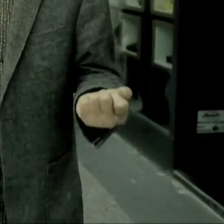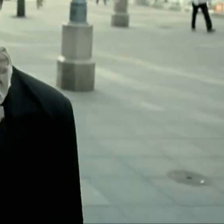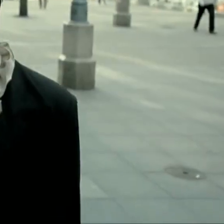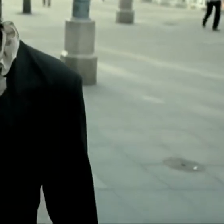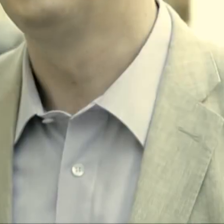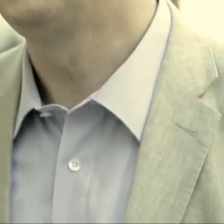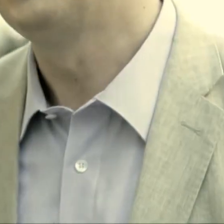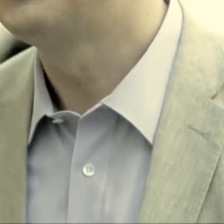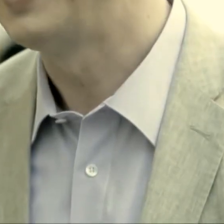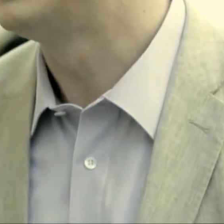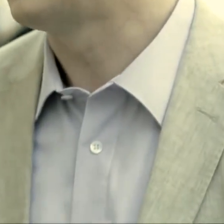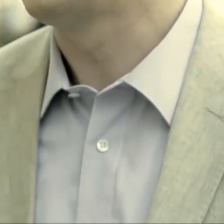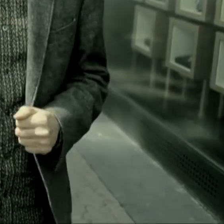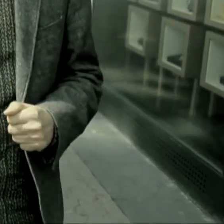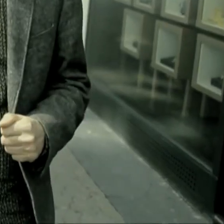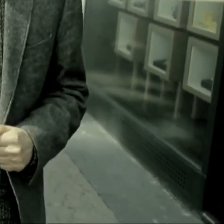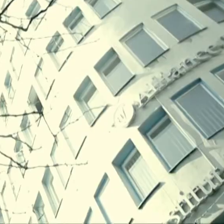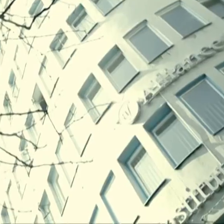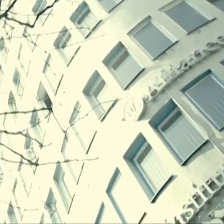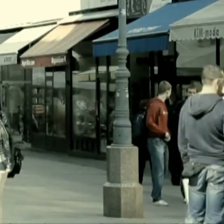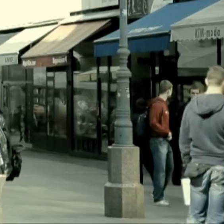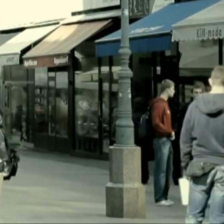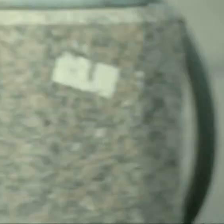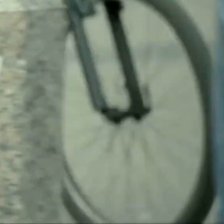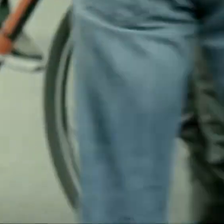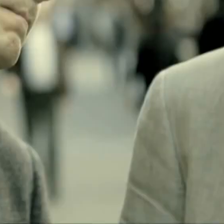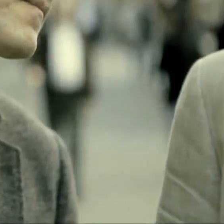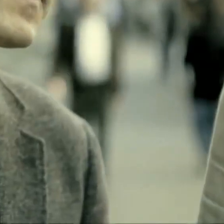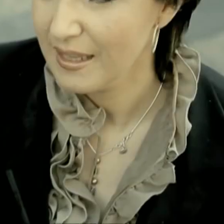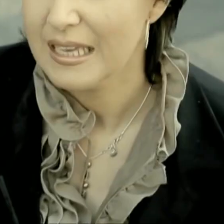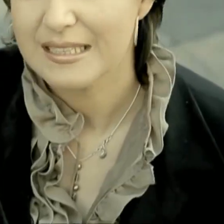zagrli iskreno ovaj dan.